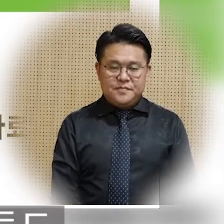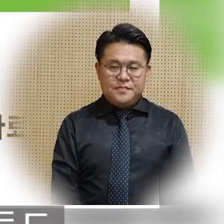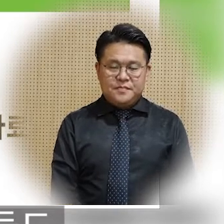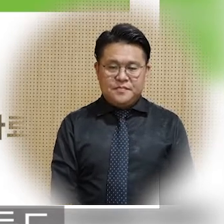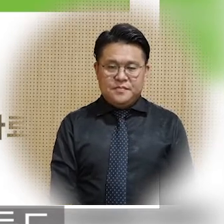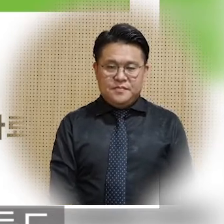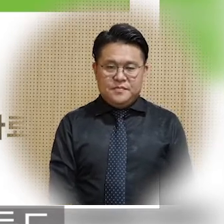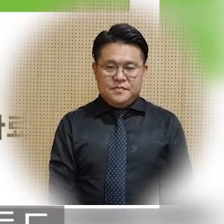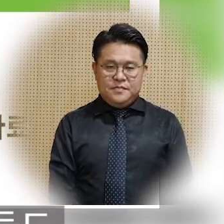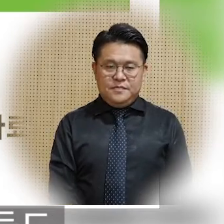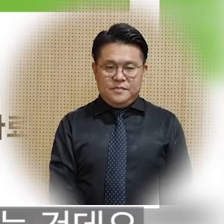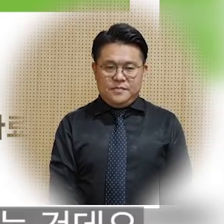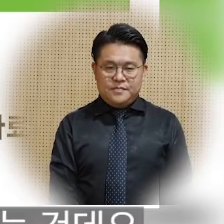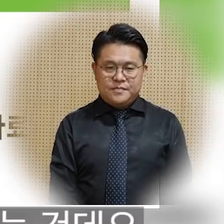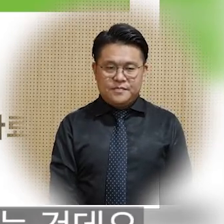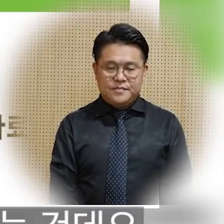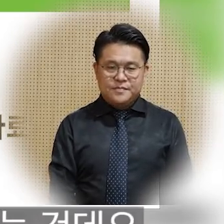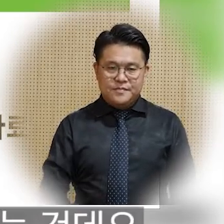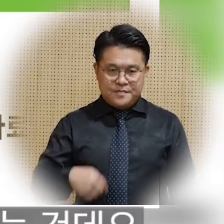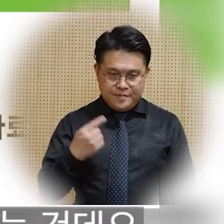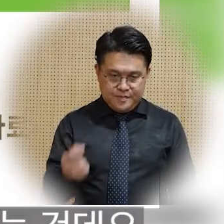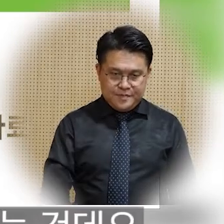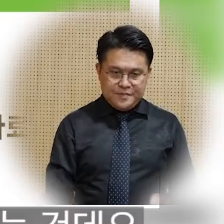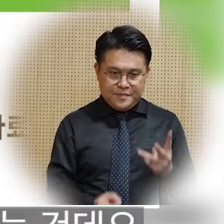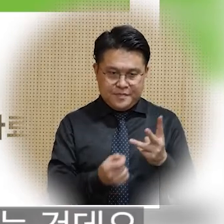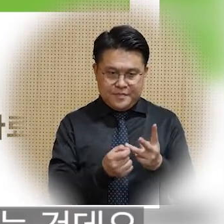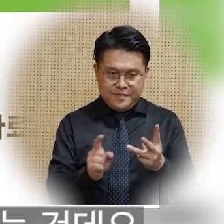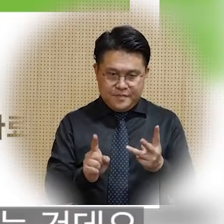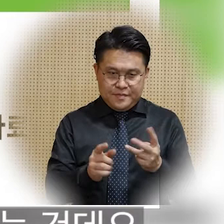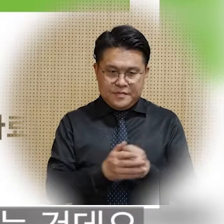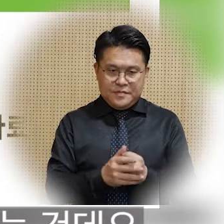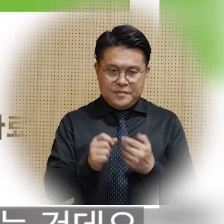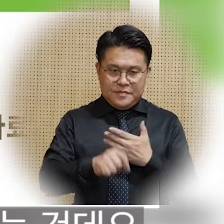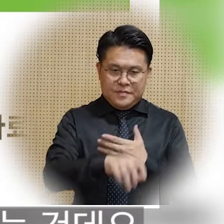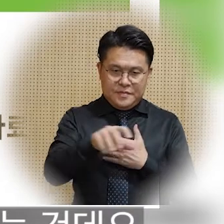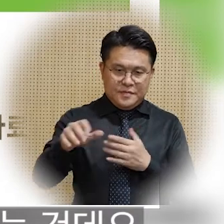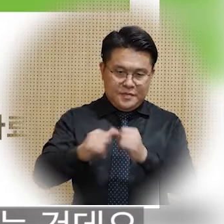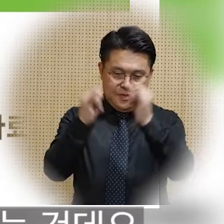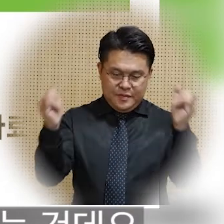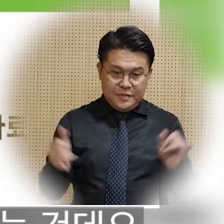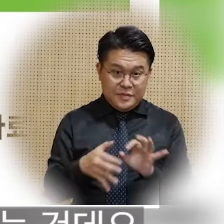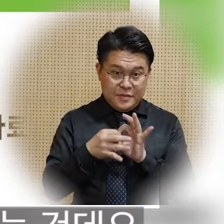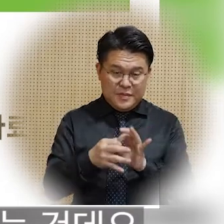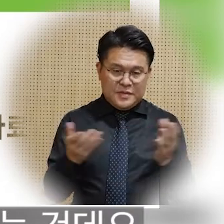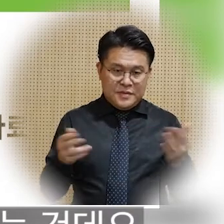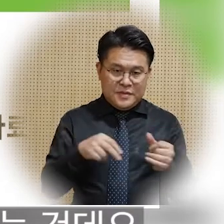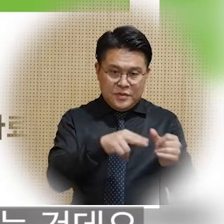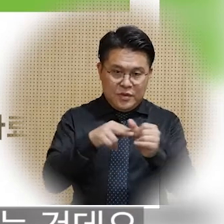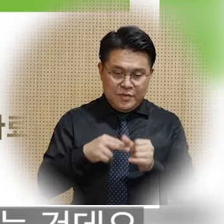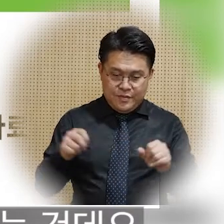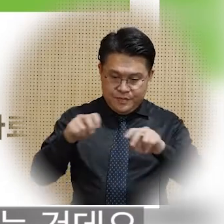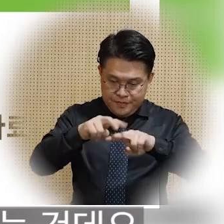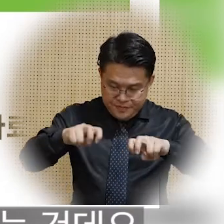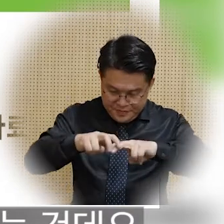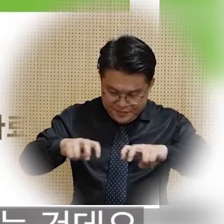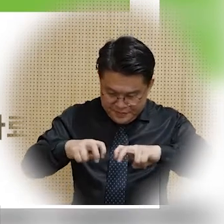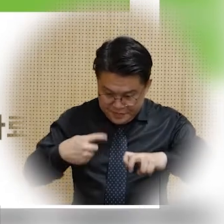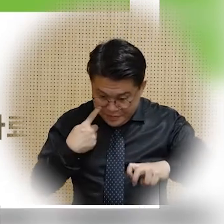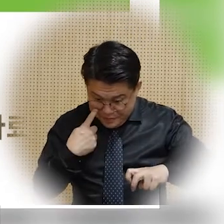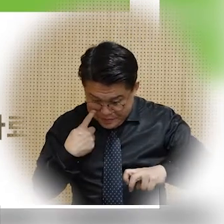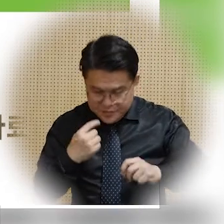같다라는 걸 말씀을 드리고 싶습니다. 그 다음에 3단계로 이제 지역사회에 관련된 직업 정보를 이제 분석을 하는